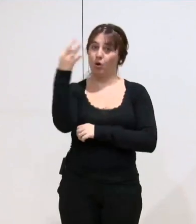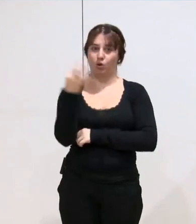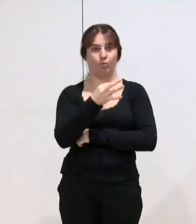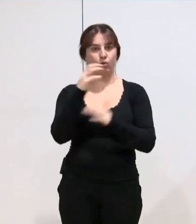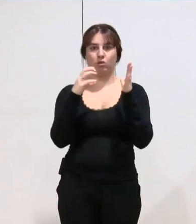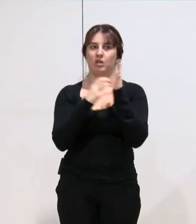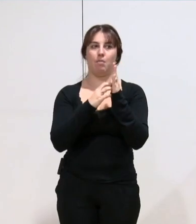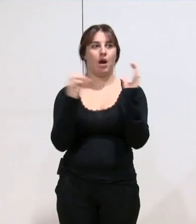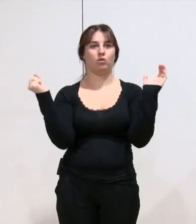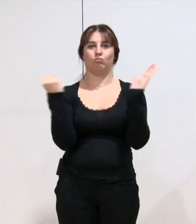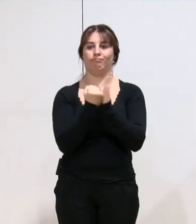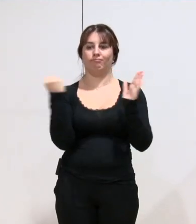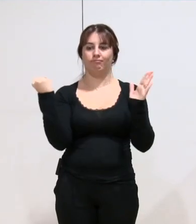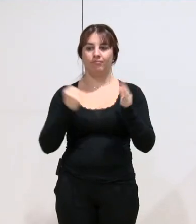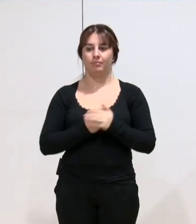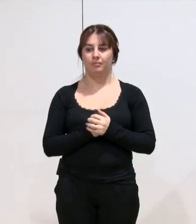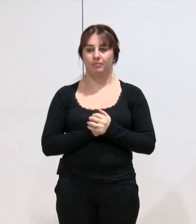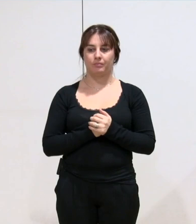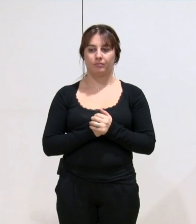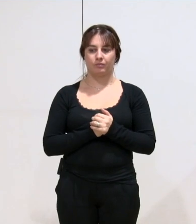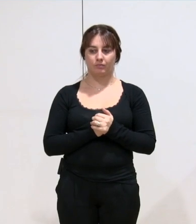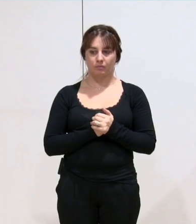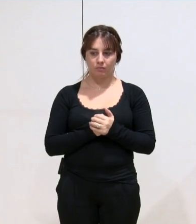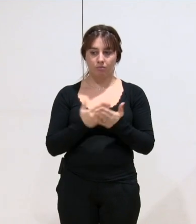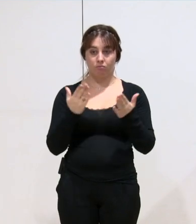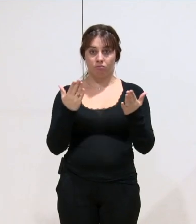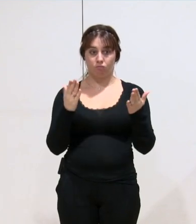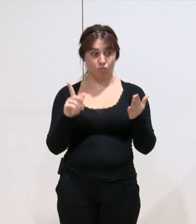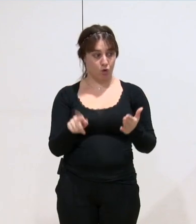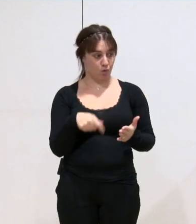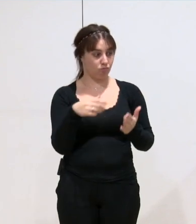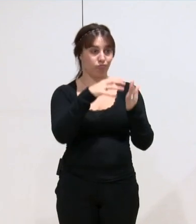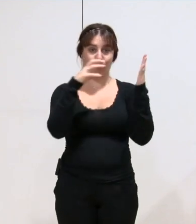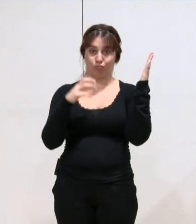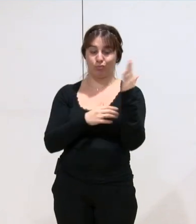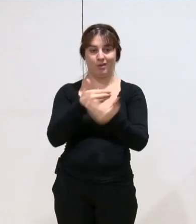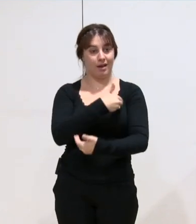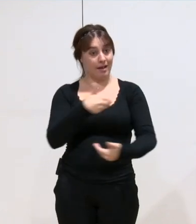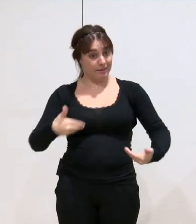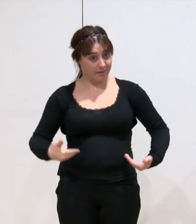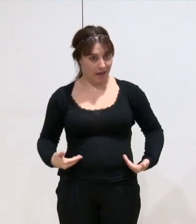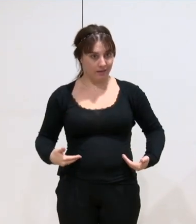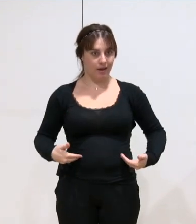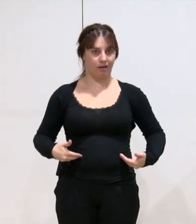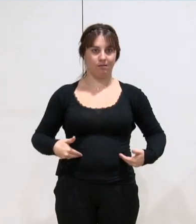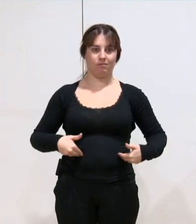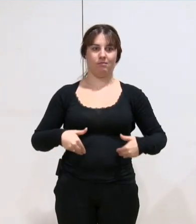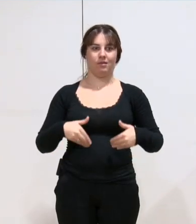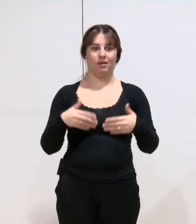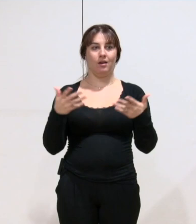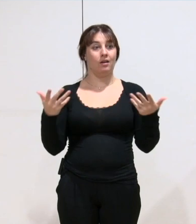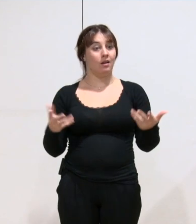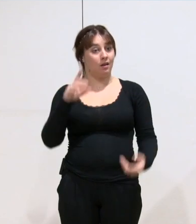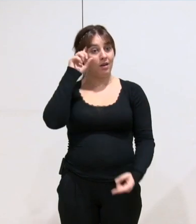Délibération adoptée. Et nous arrivons à la dernière délibération de ce Conseil qui porte